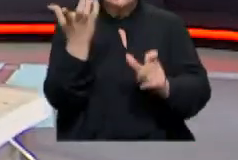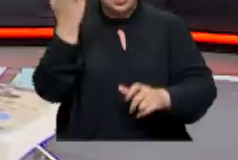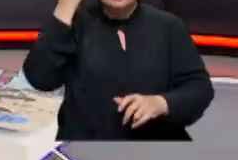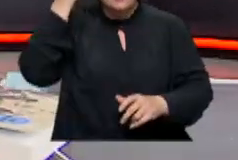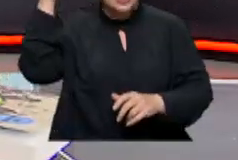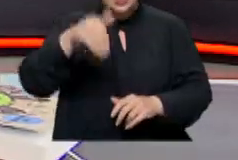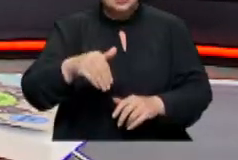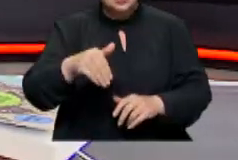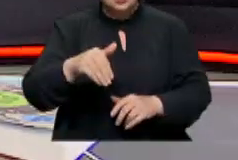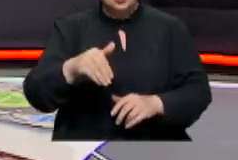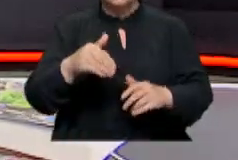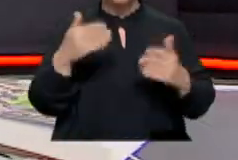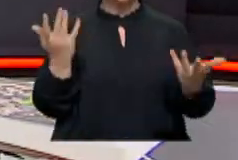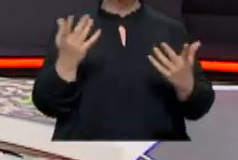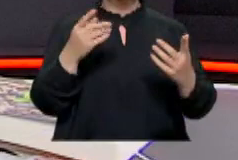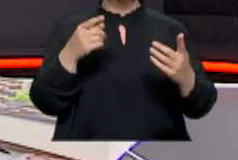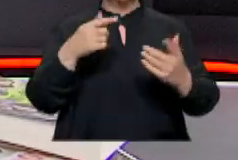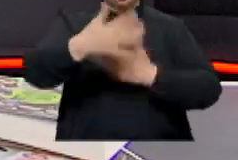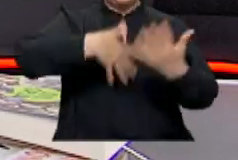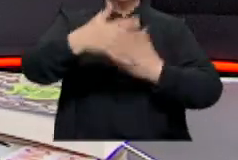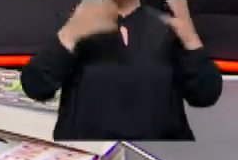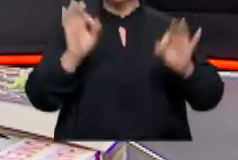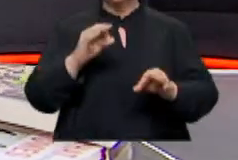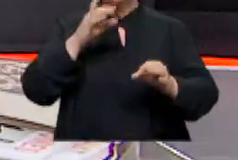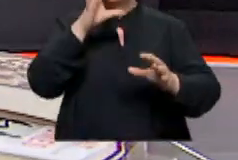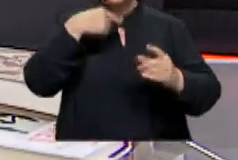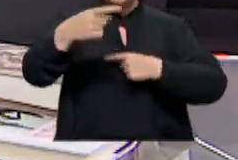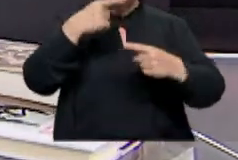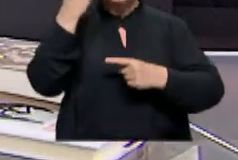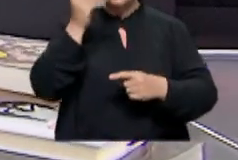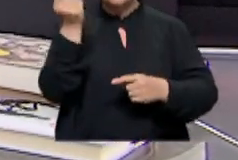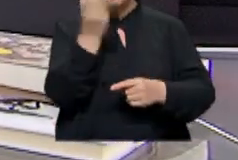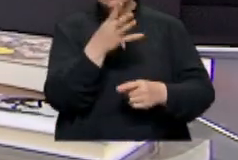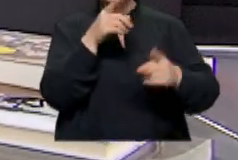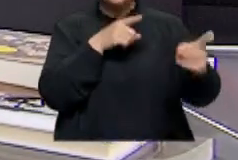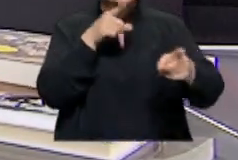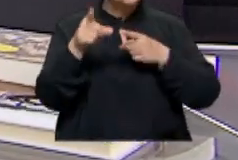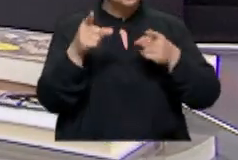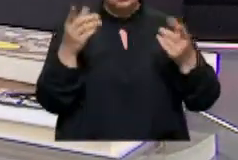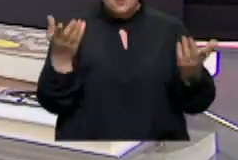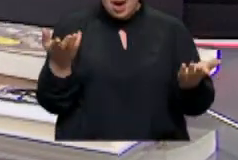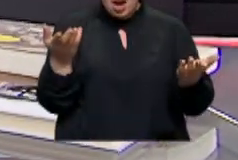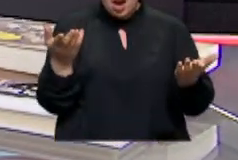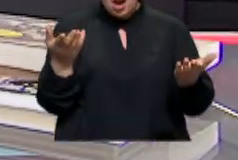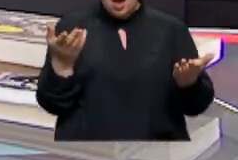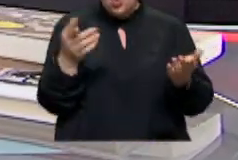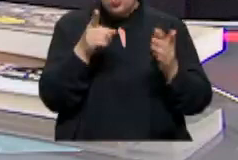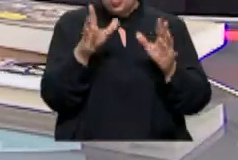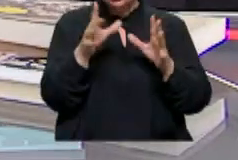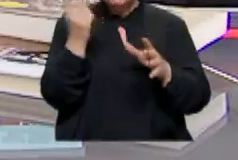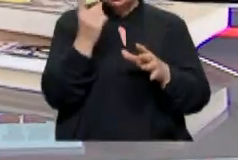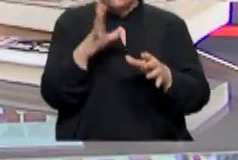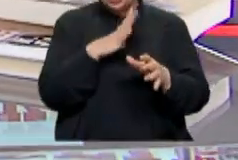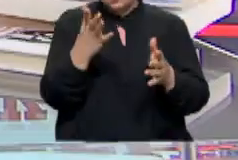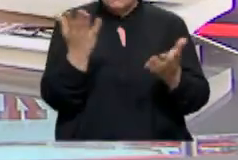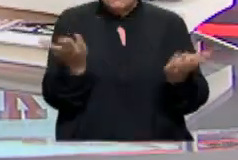manaya geldiği artık birbirine karıştı. Kimse birbirini anlamıyor. Rakamlar, şunlar bunlar ama. Yani öyle acayip bir durum